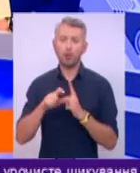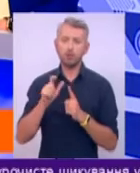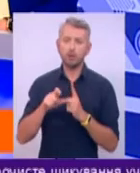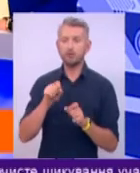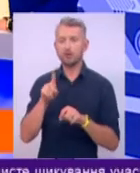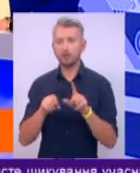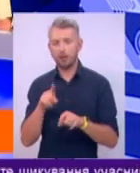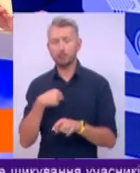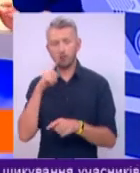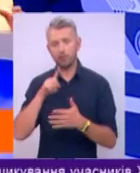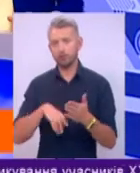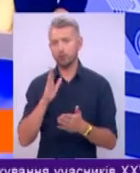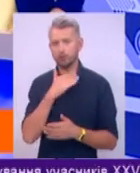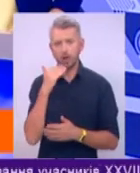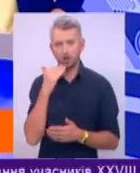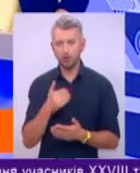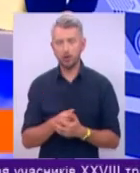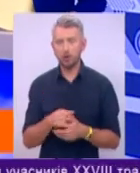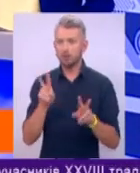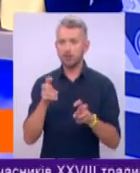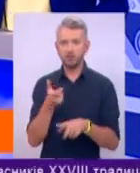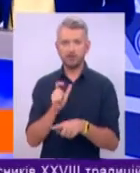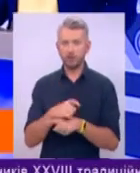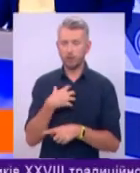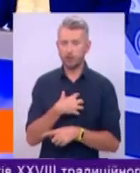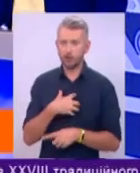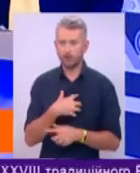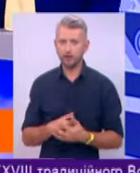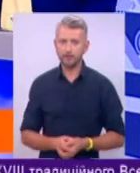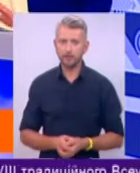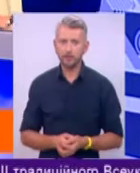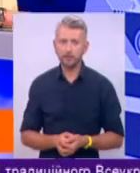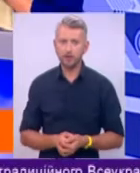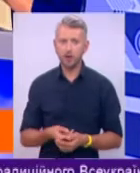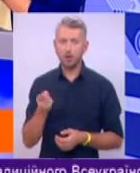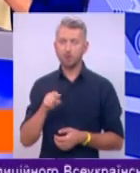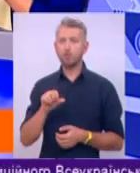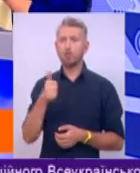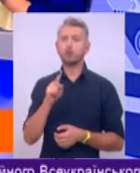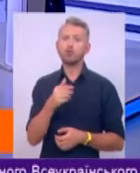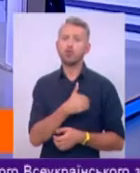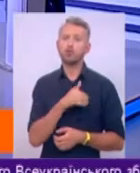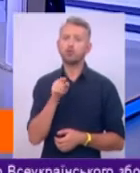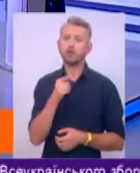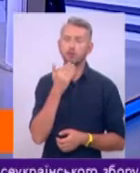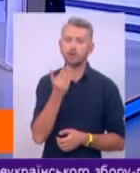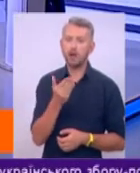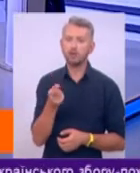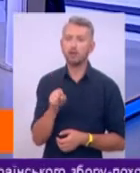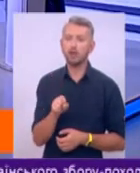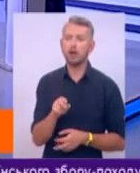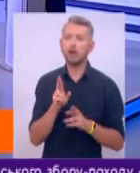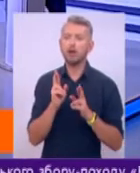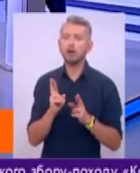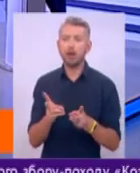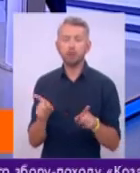Я впевнена, що у вас їх буде дуже багато, адже тема надзвичайно важлива. Отож, перше, що хотілося б вас запитати, це те, як